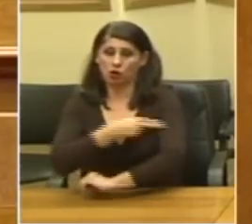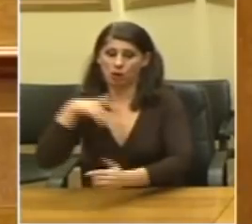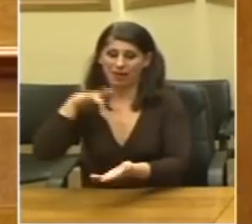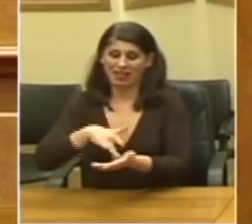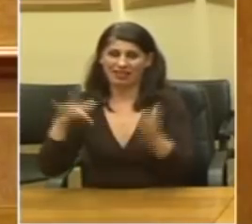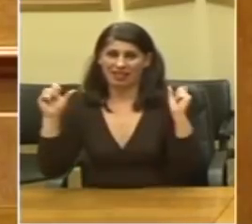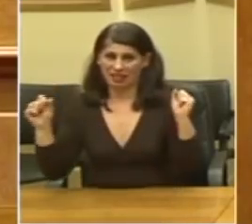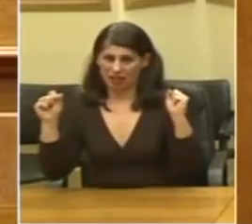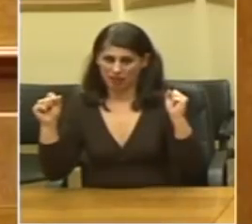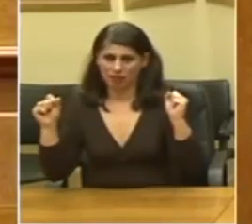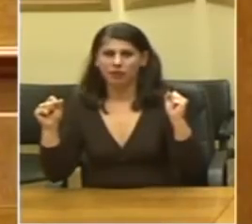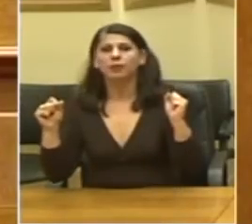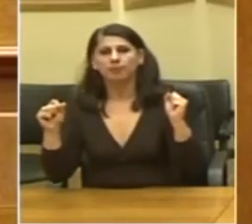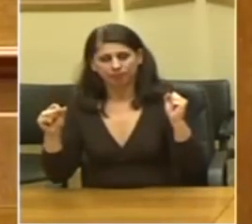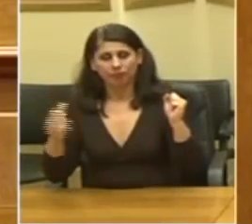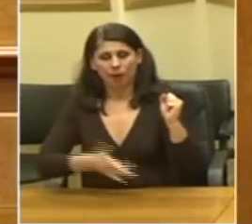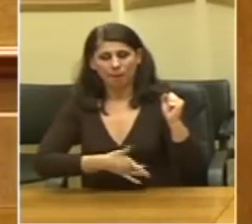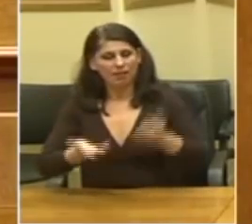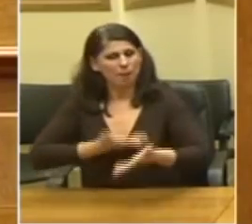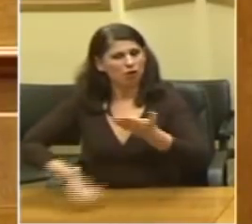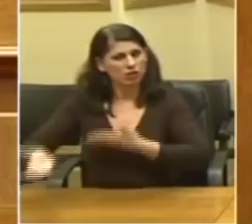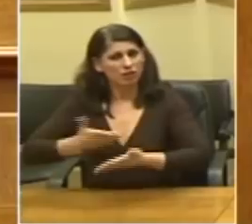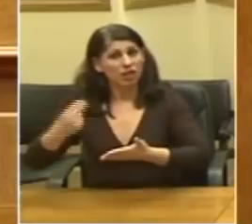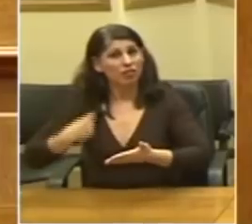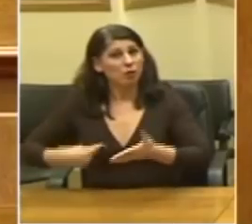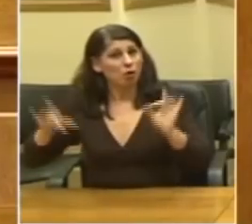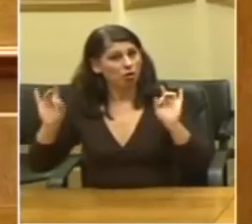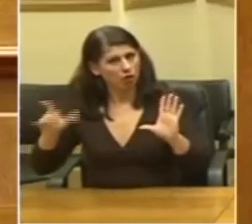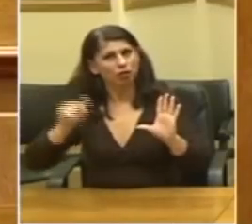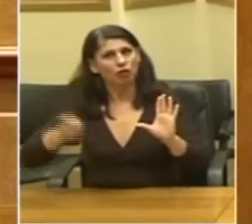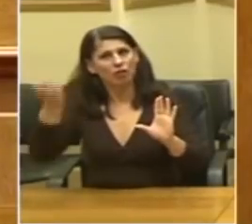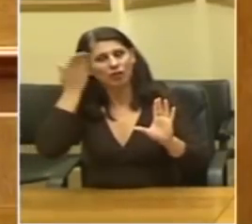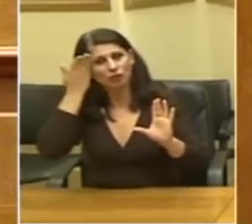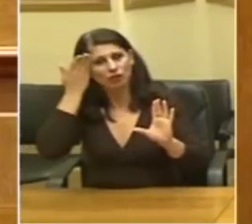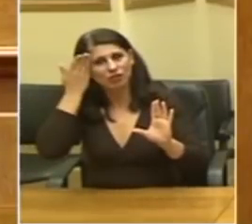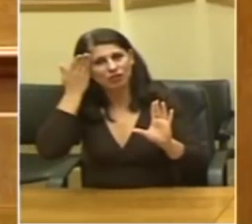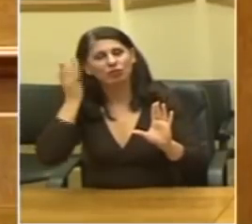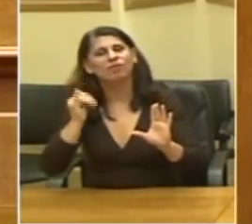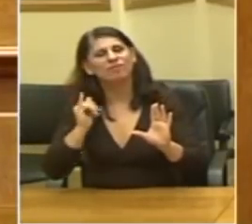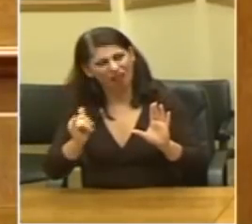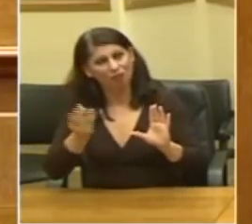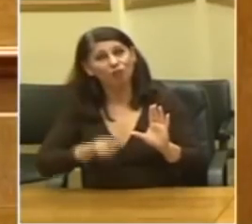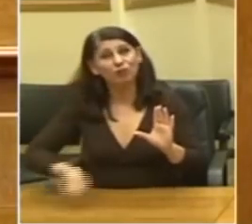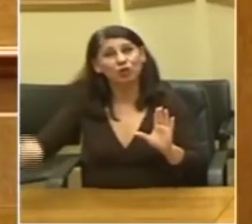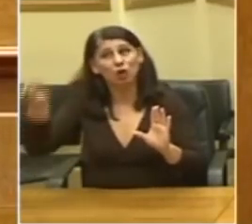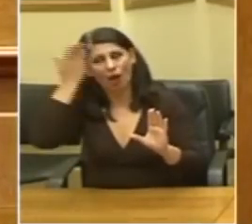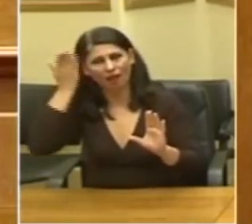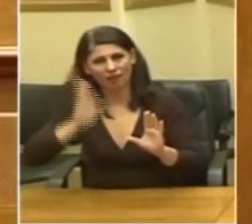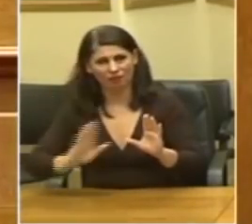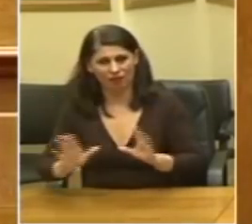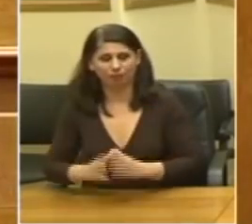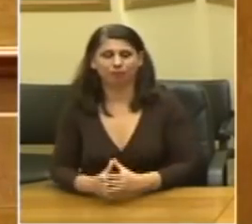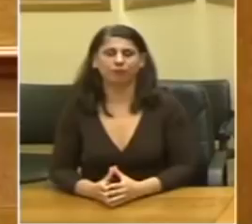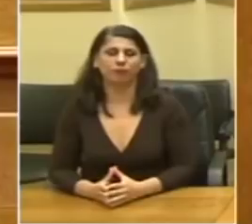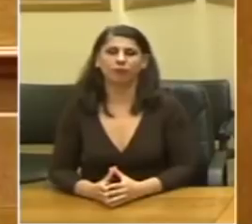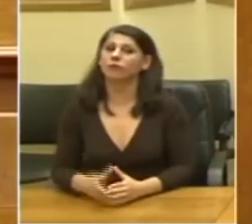κέντρα υγείας. Αντί λοιπόν οι μεταμοσχεύσεις να γίνονται δημόσια και δωρεάν, θα κοστίζουν ακόμα πιο ακριβά. Και να